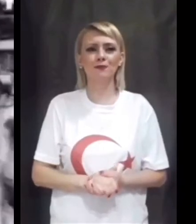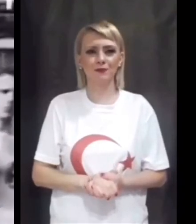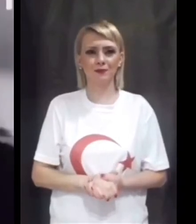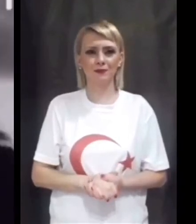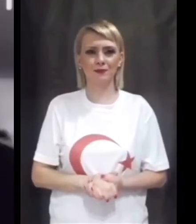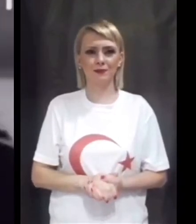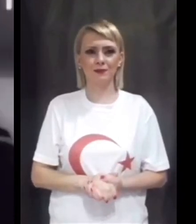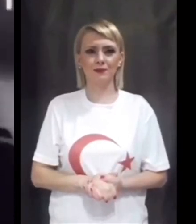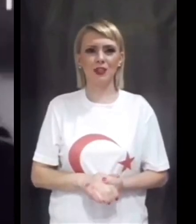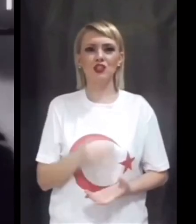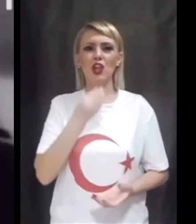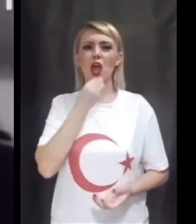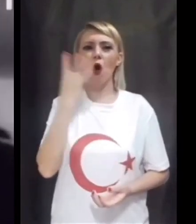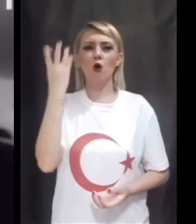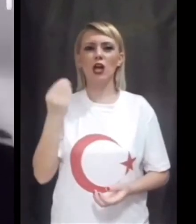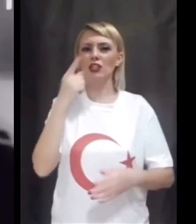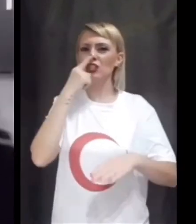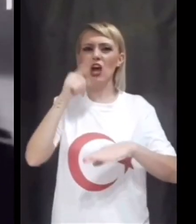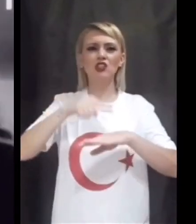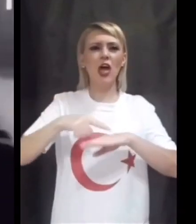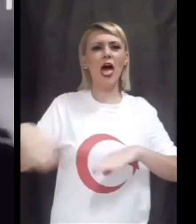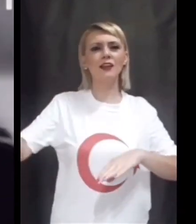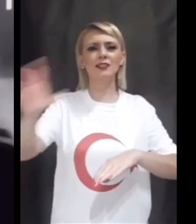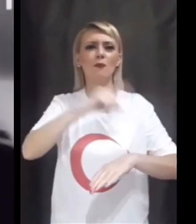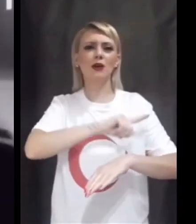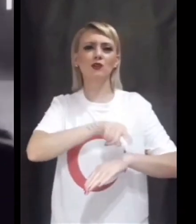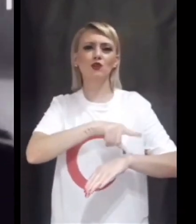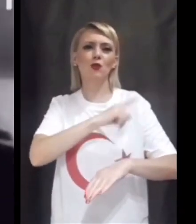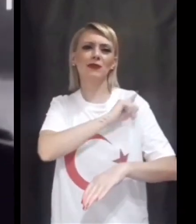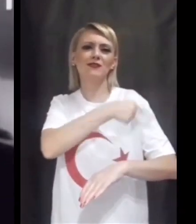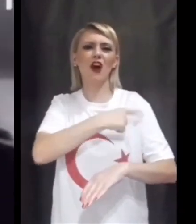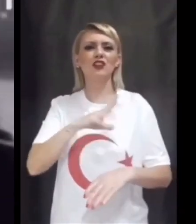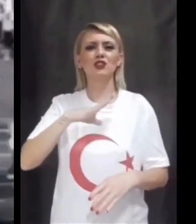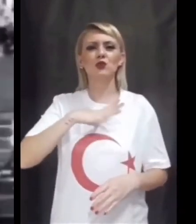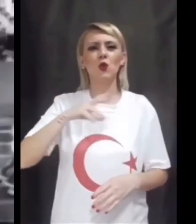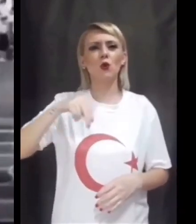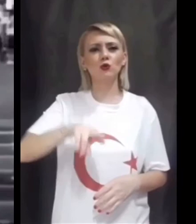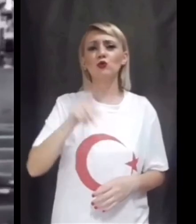atam. Gençliğe olan inancı her zaman güçlü,